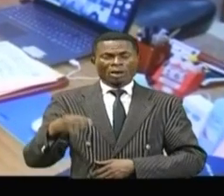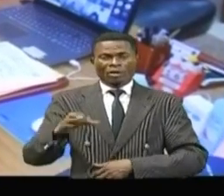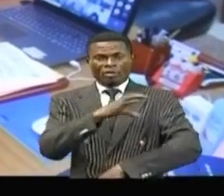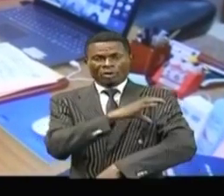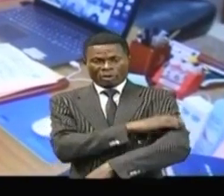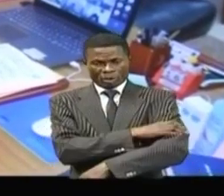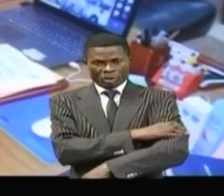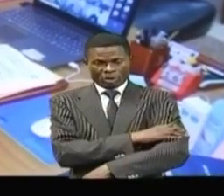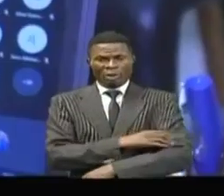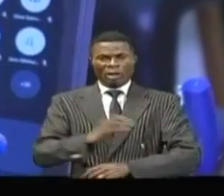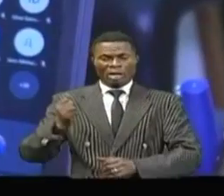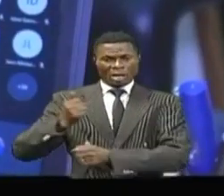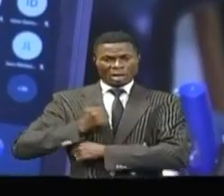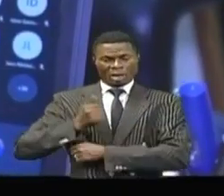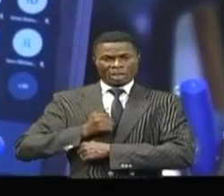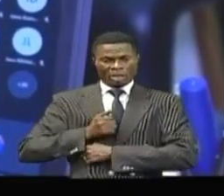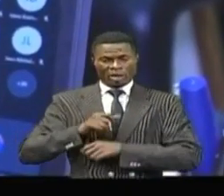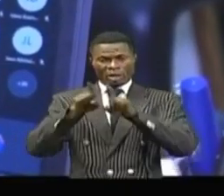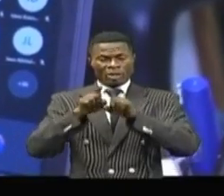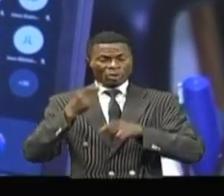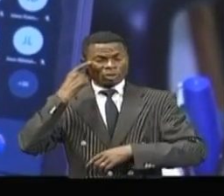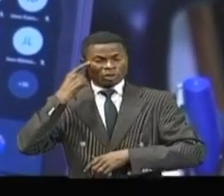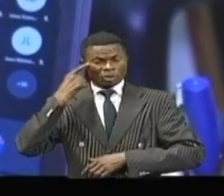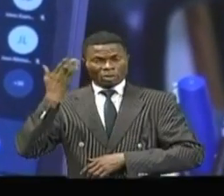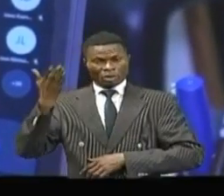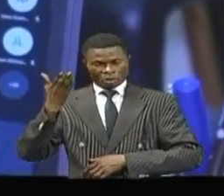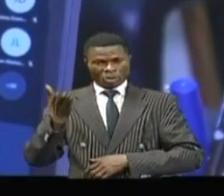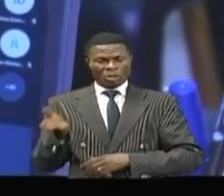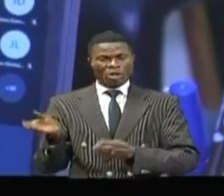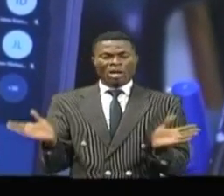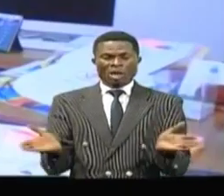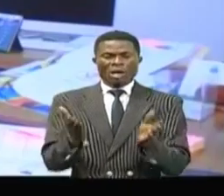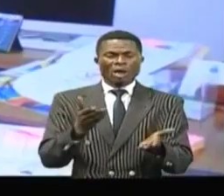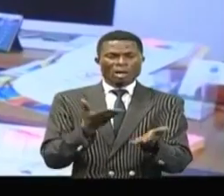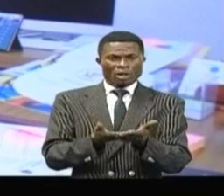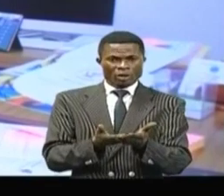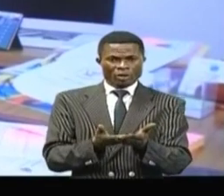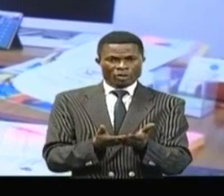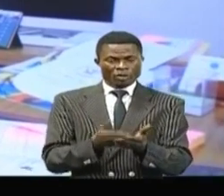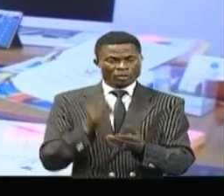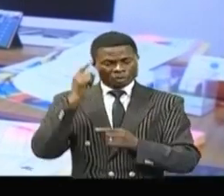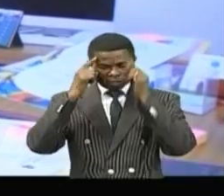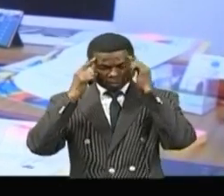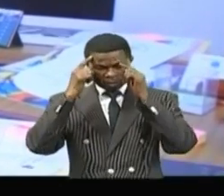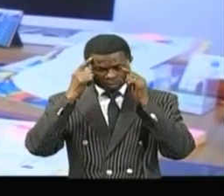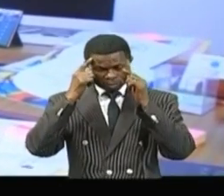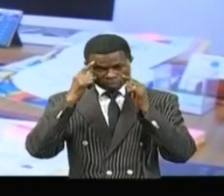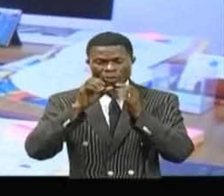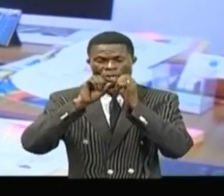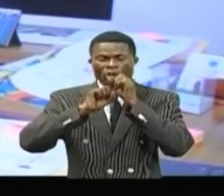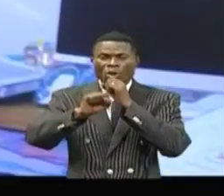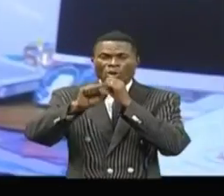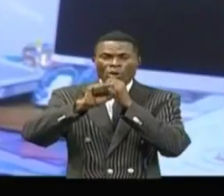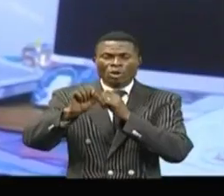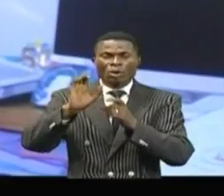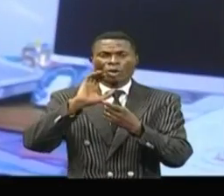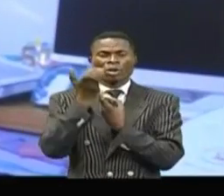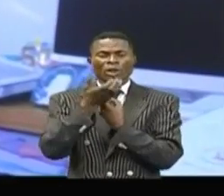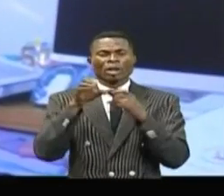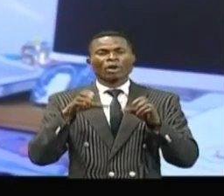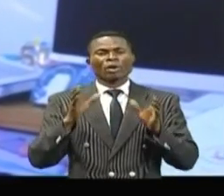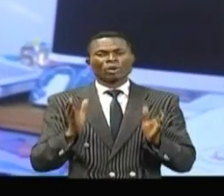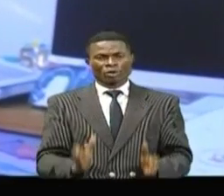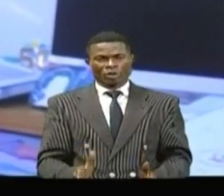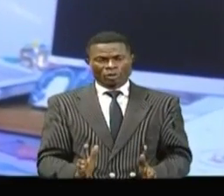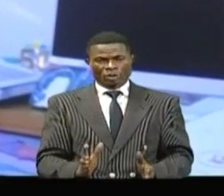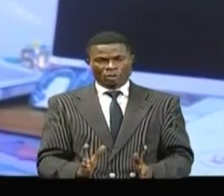d'Ottawa au Canada ou de Pékin en Chine, a été motivée à l'époque par les soucis de la vulgarisation de la culture congolaise,